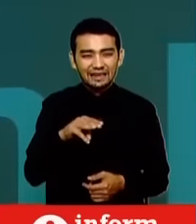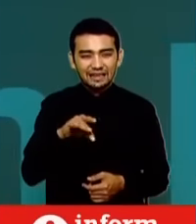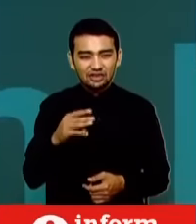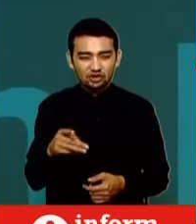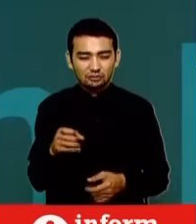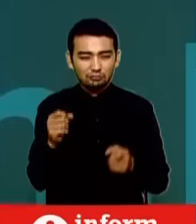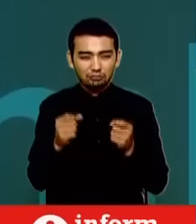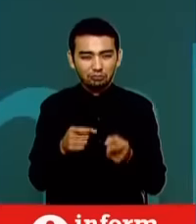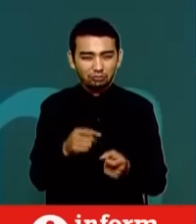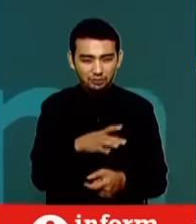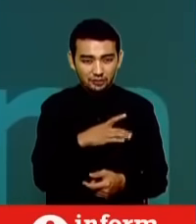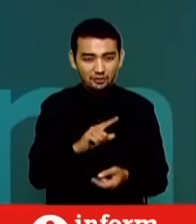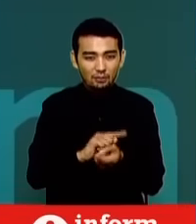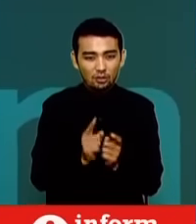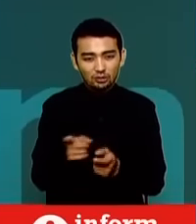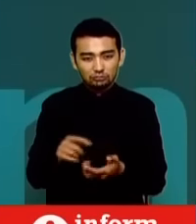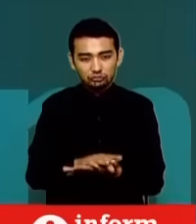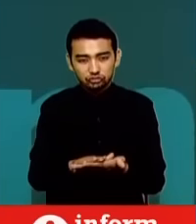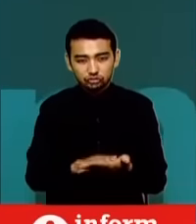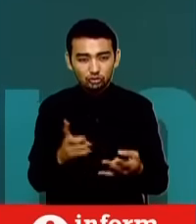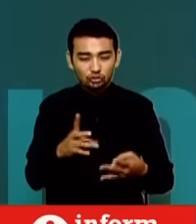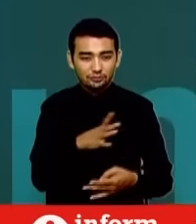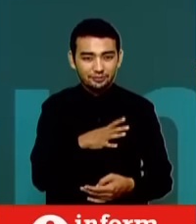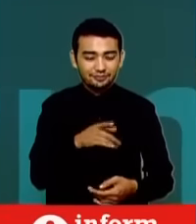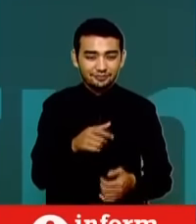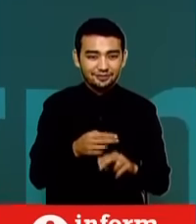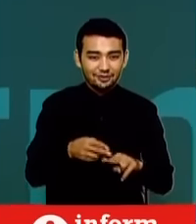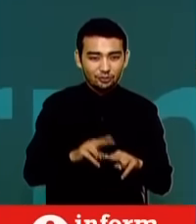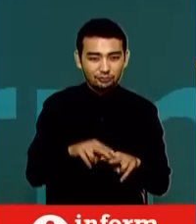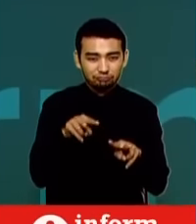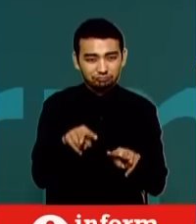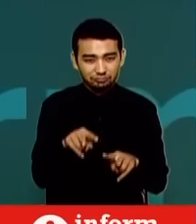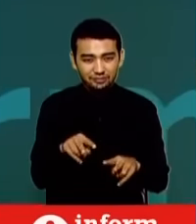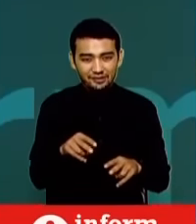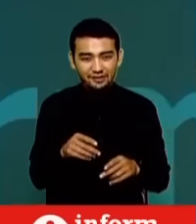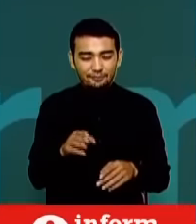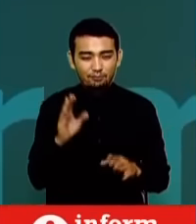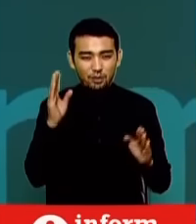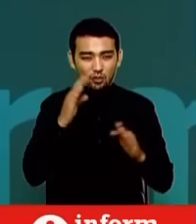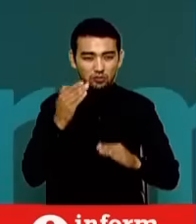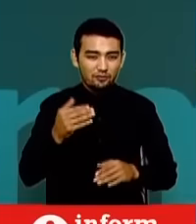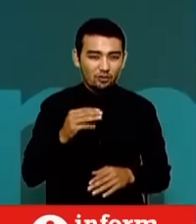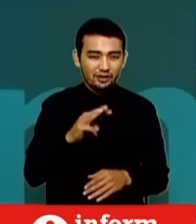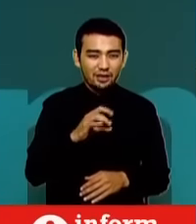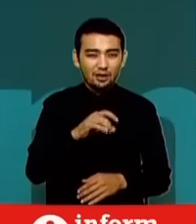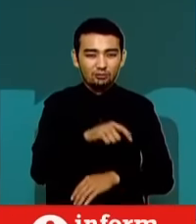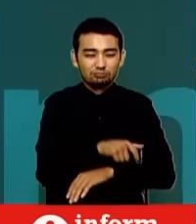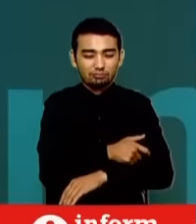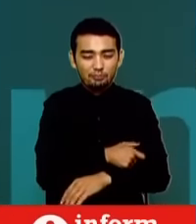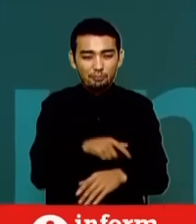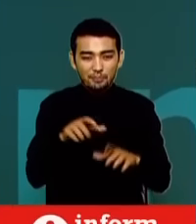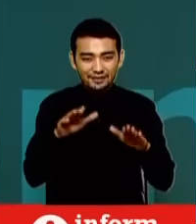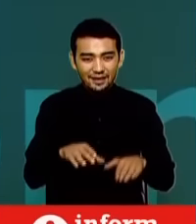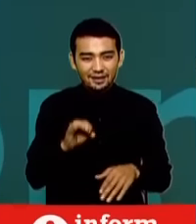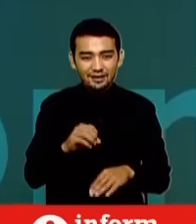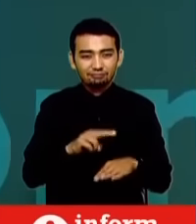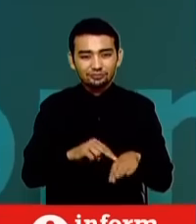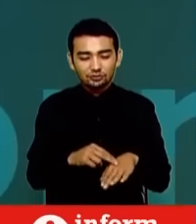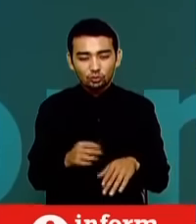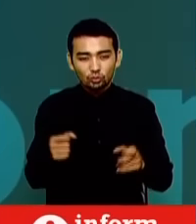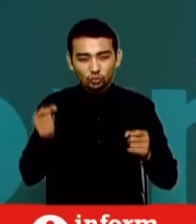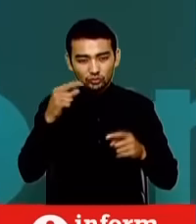о чистоте и ухоженности живописного уголка, который является охраняемой природной территорией. Инспекторы лесного хозяйства вычислили нарушителя